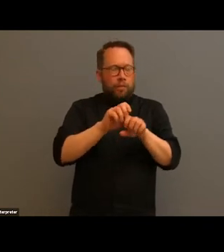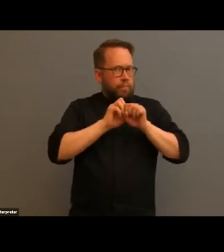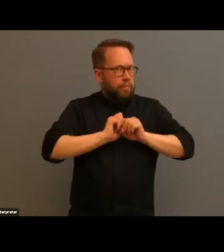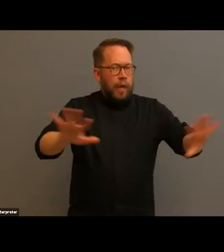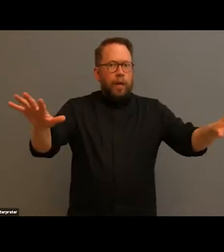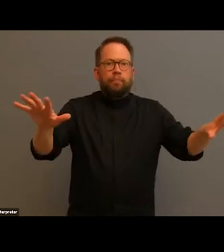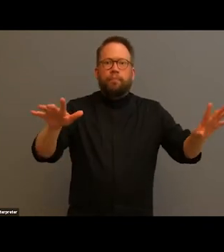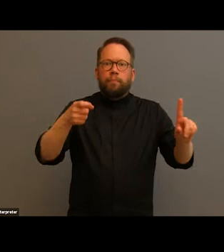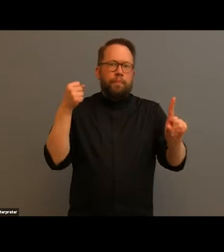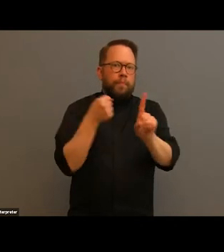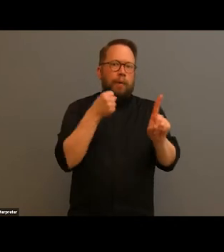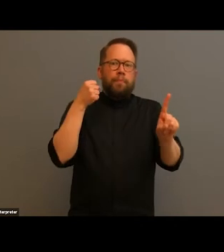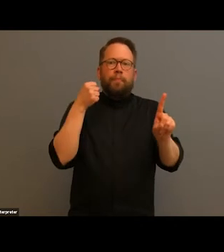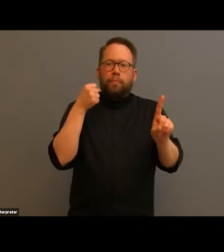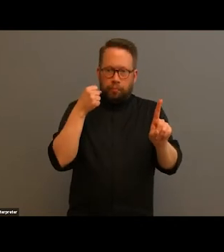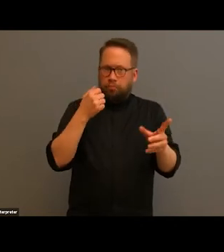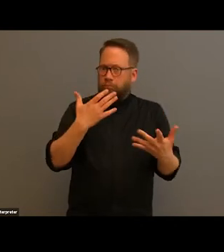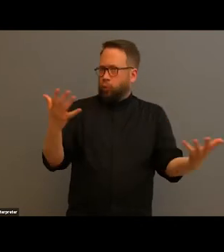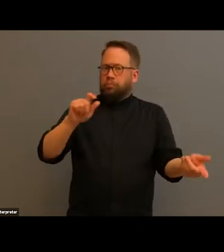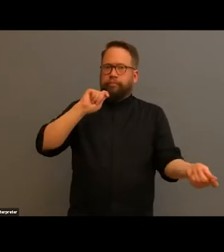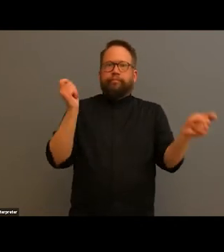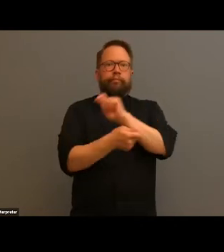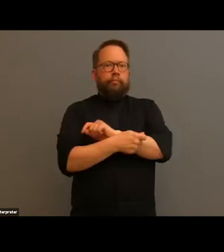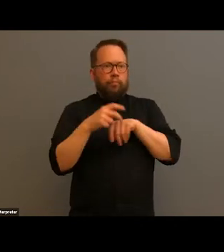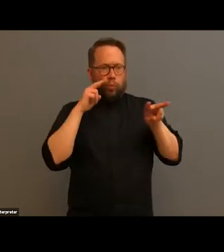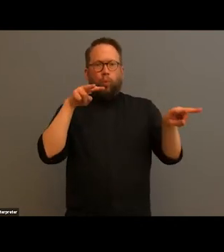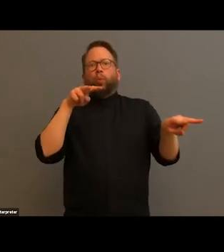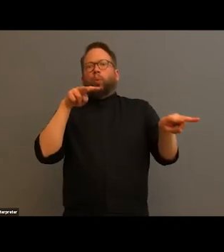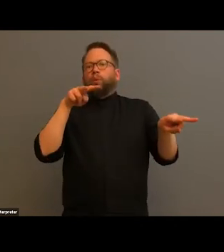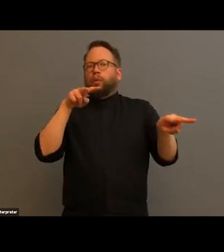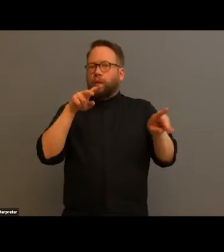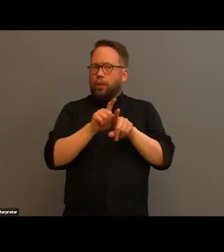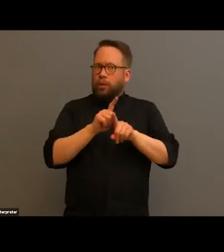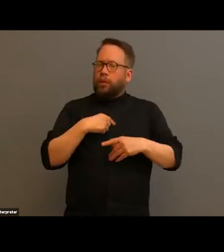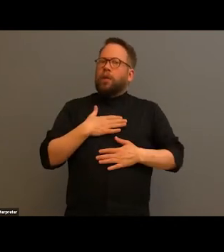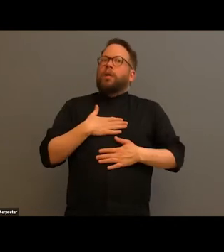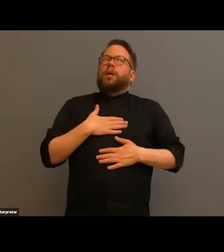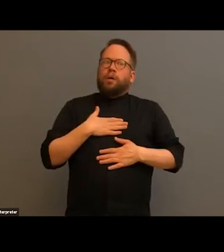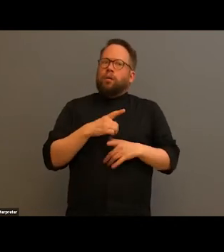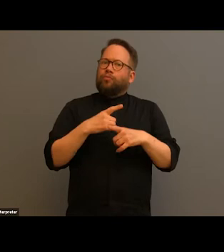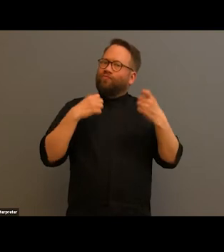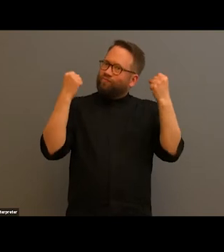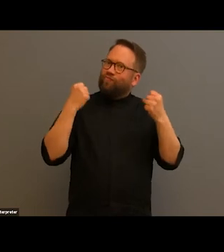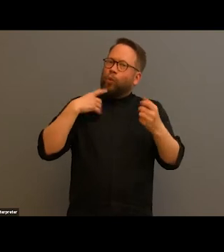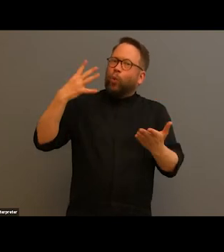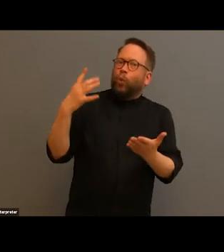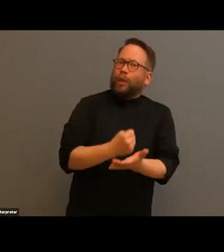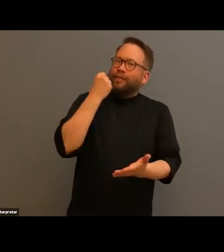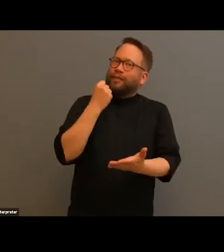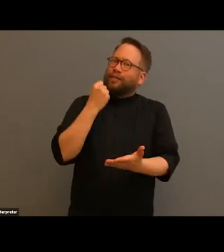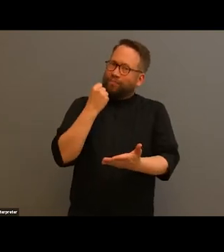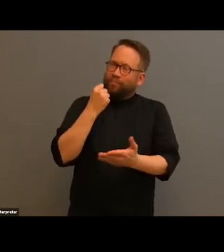i domstol och sånt då. Det kändes skönt när vi fick rätten på vår sida att de hade gjort fel.